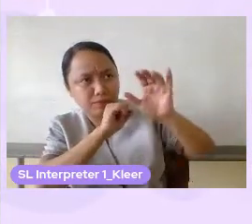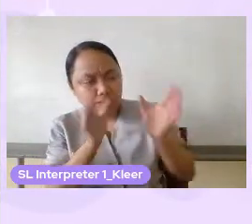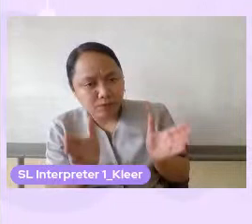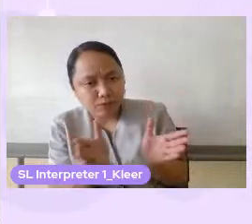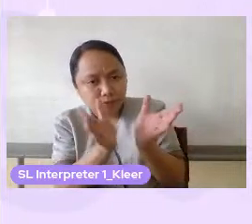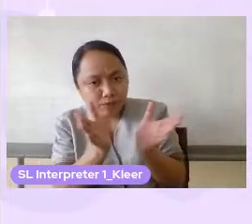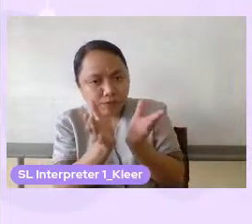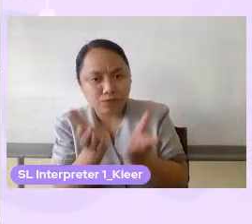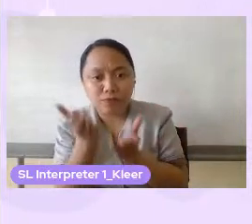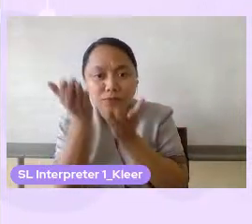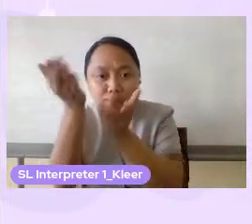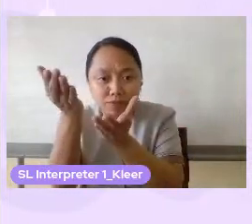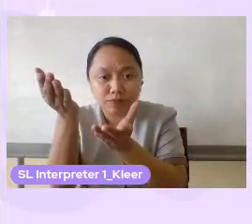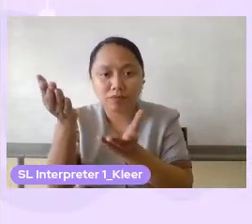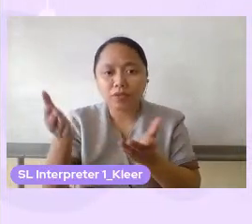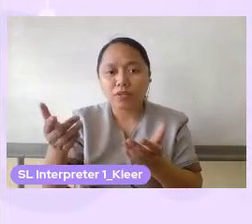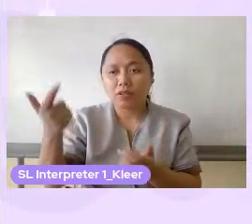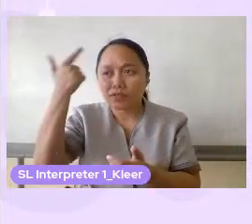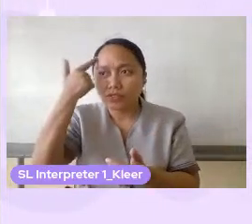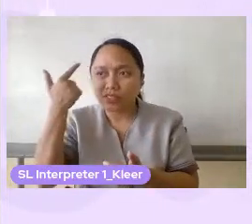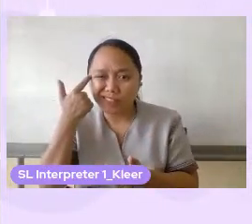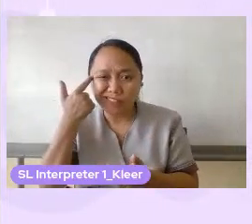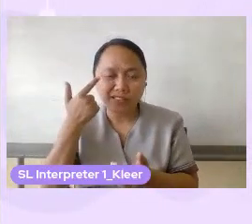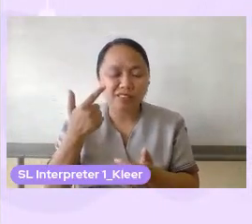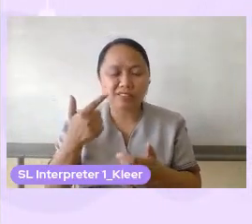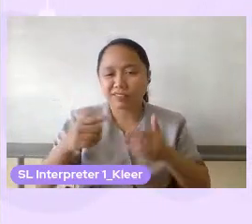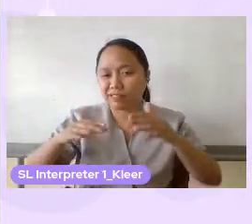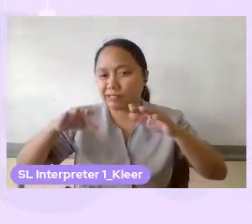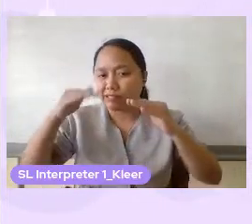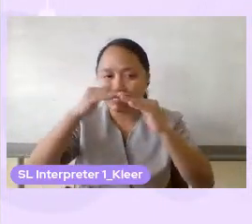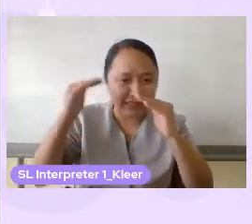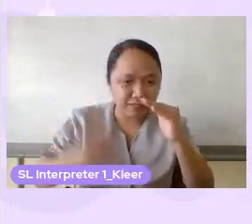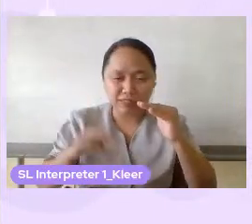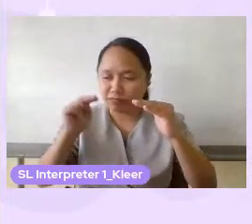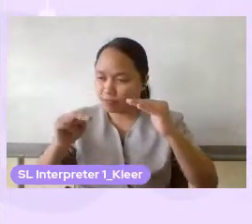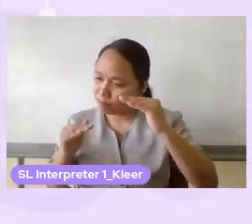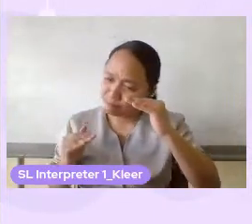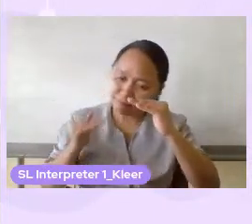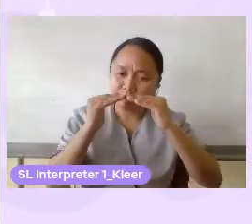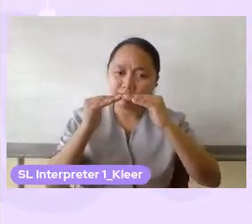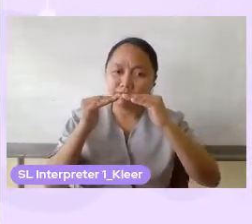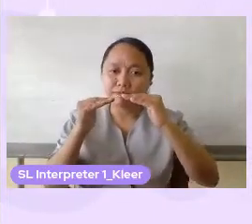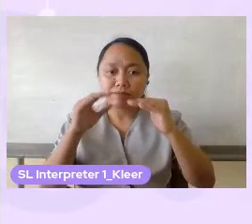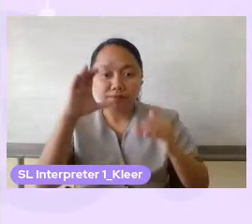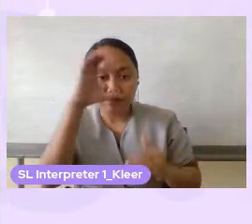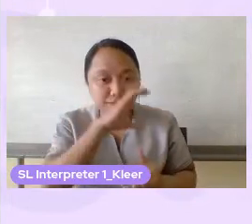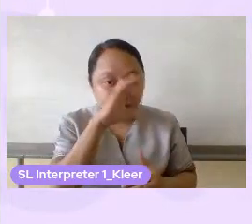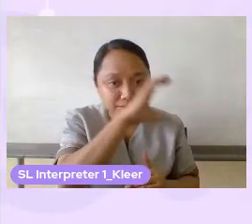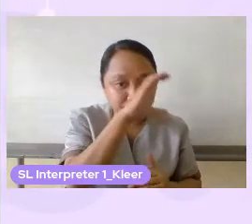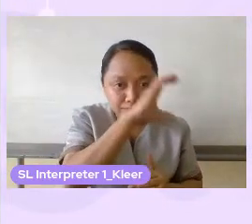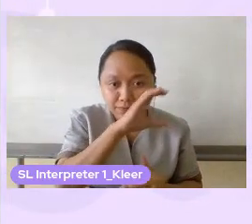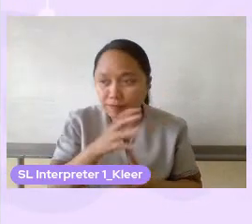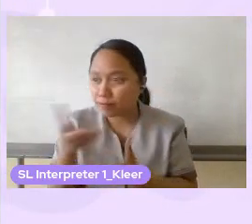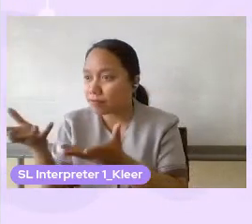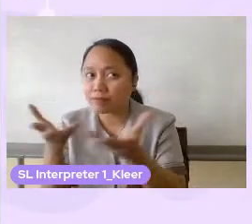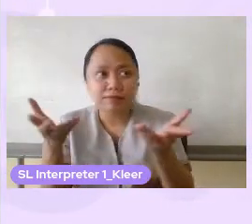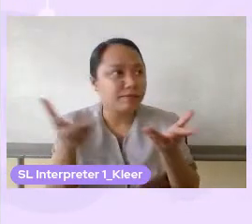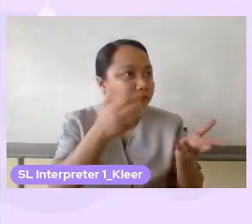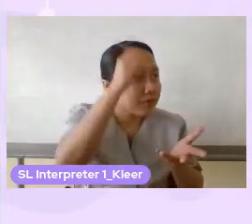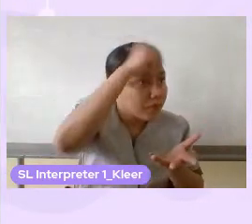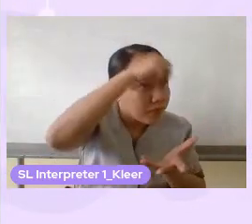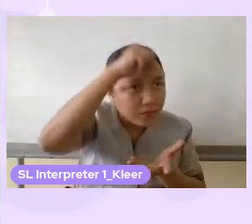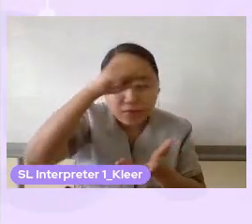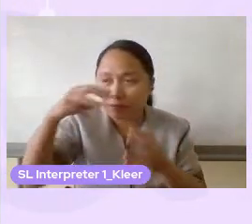yung gender bias, especially for women working in ICT. Makapaghanap po tayo ng mga series of scholarships and